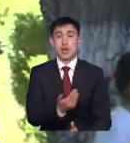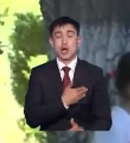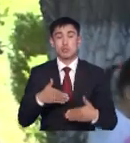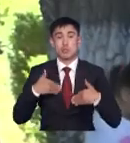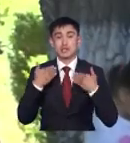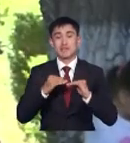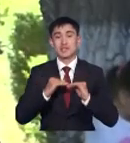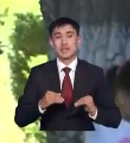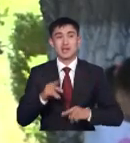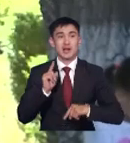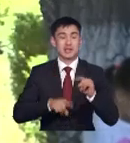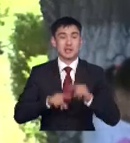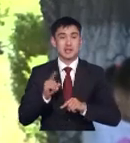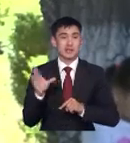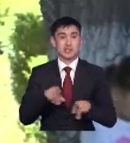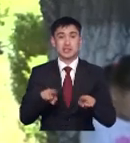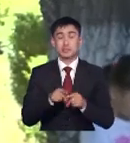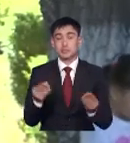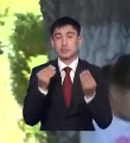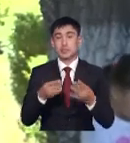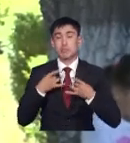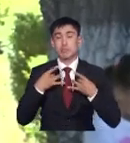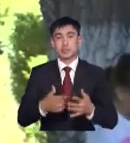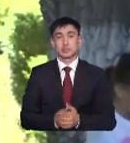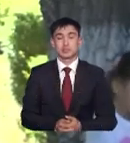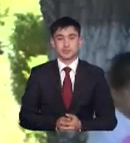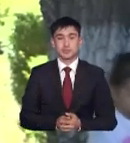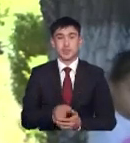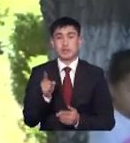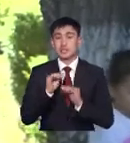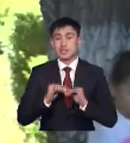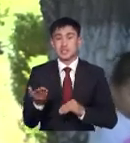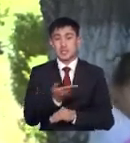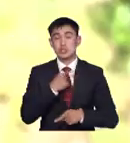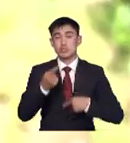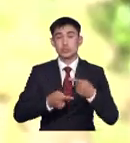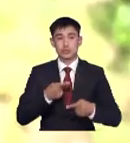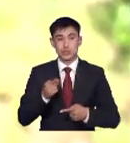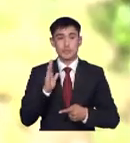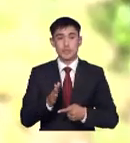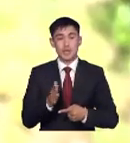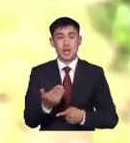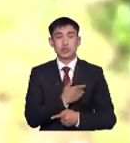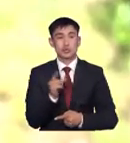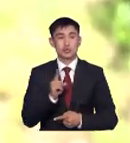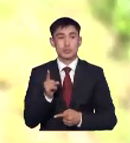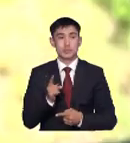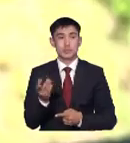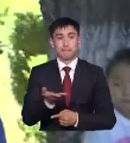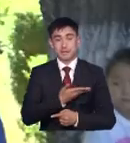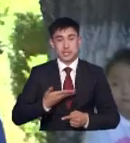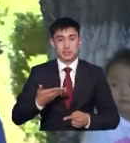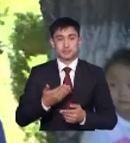и их родителей всех с таким замечательным праздником, потому что дети – это наше будущее. Хочу, чтобы в